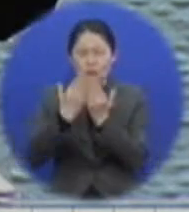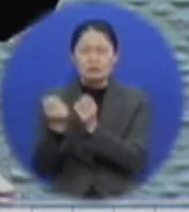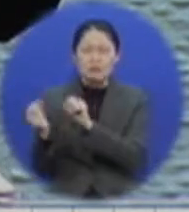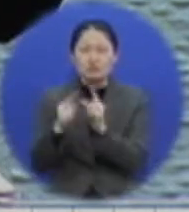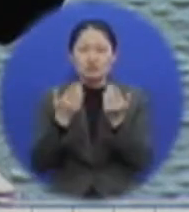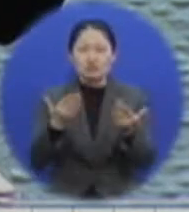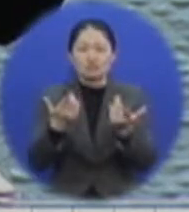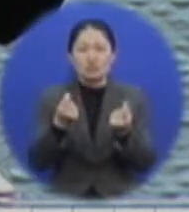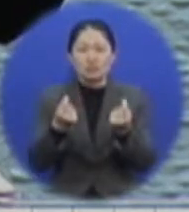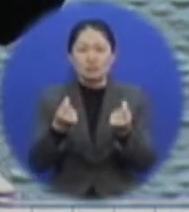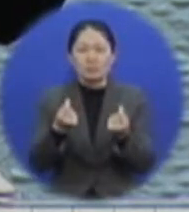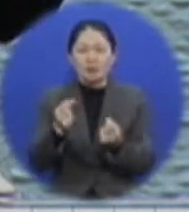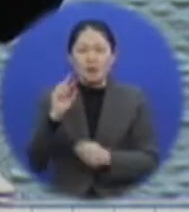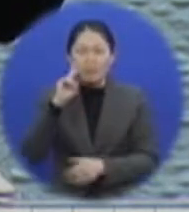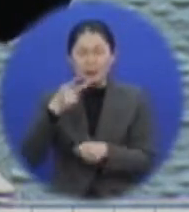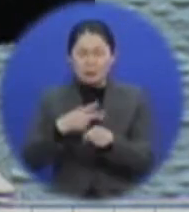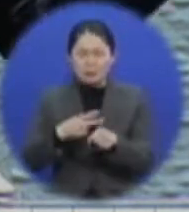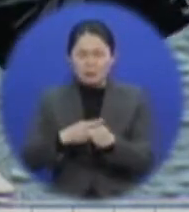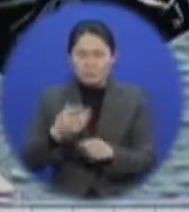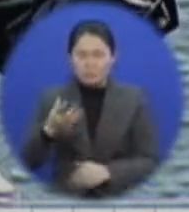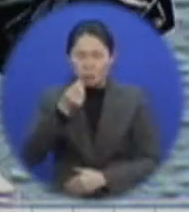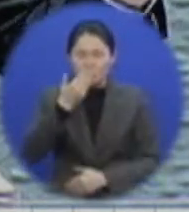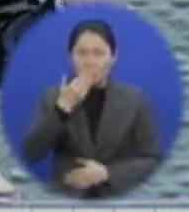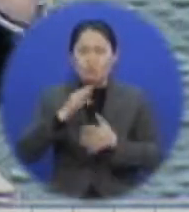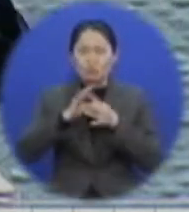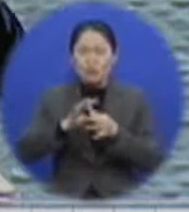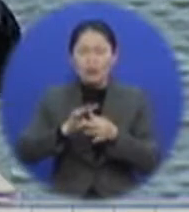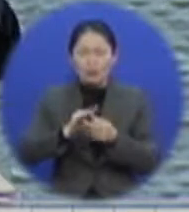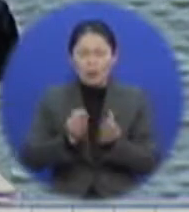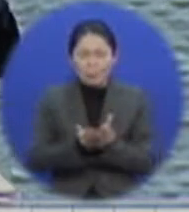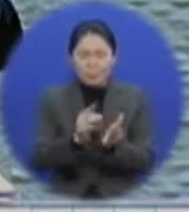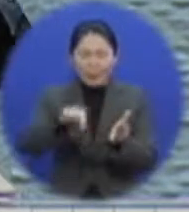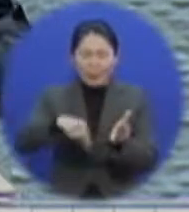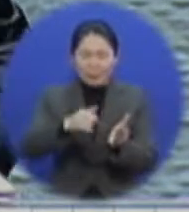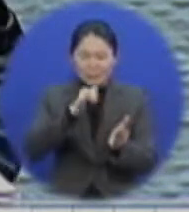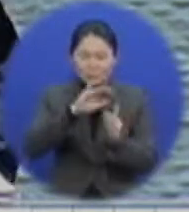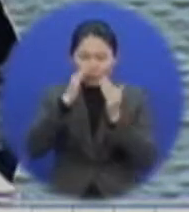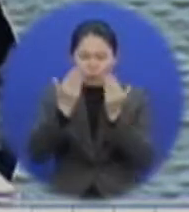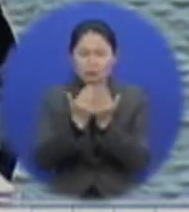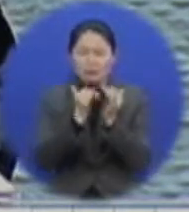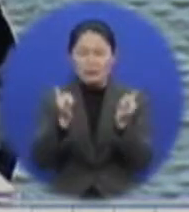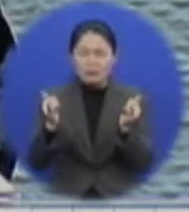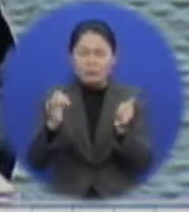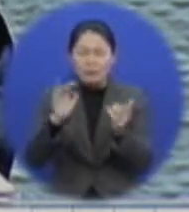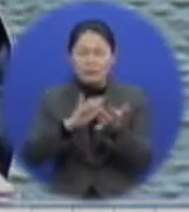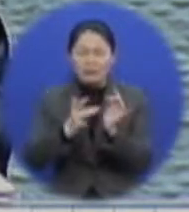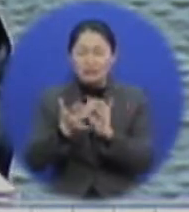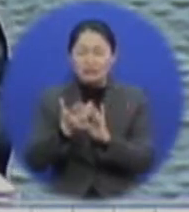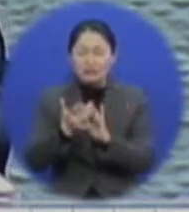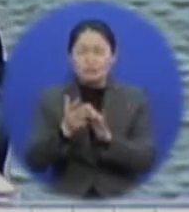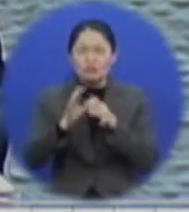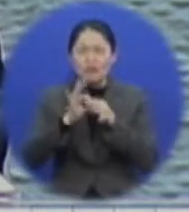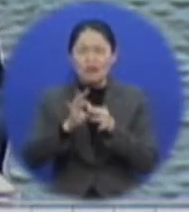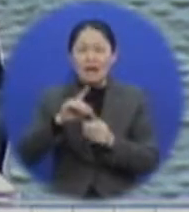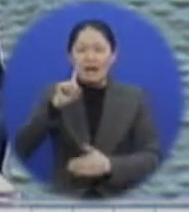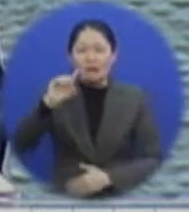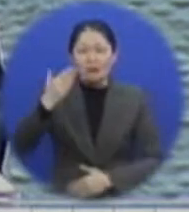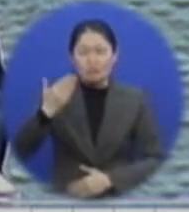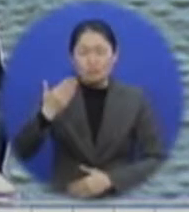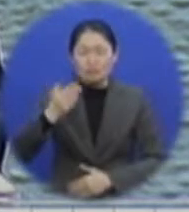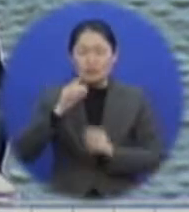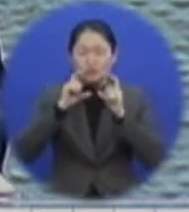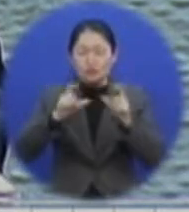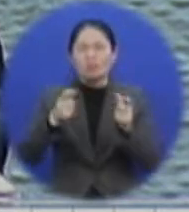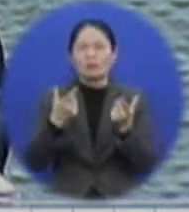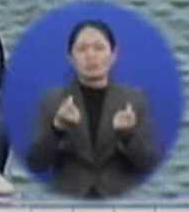성찬을 통하여 배 안에 있는 모든 이들이 예수님 맘에 하나임을 선포하신 거에요 그러나 로마 군인들은